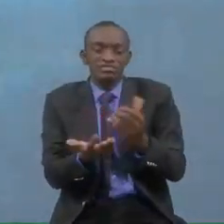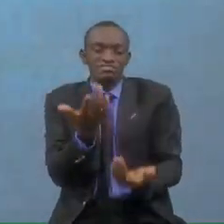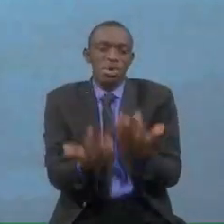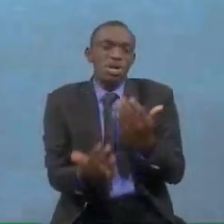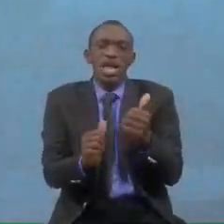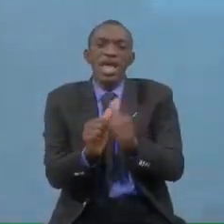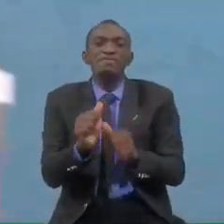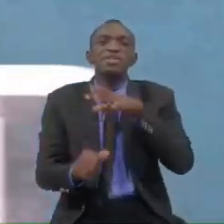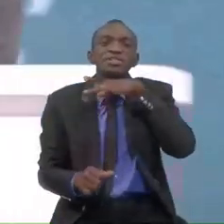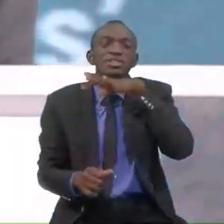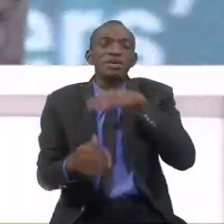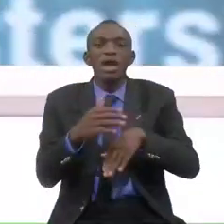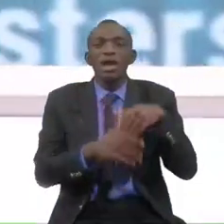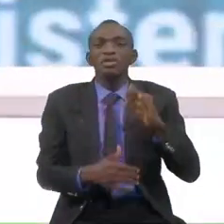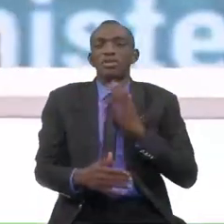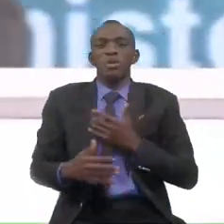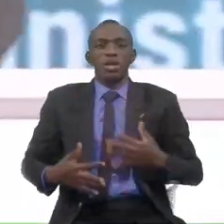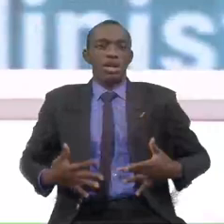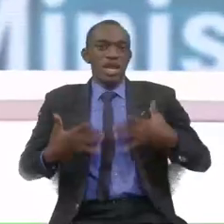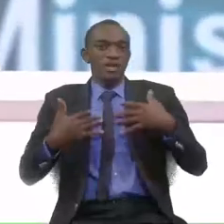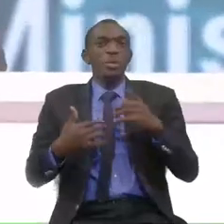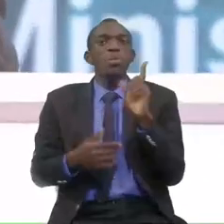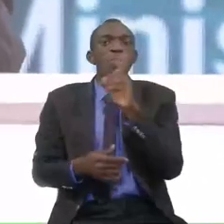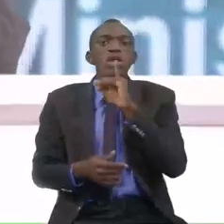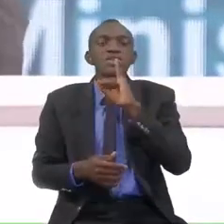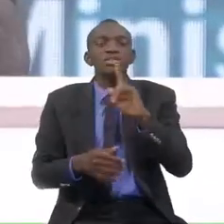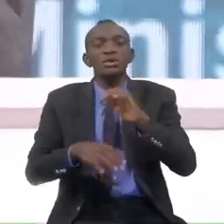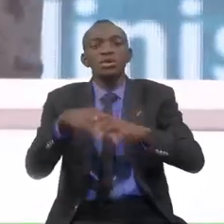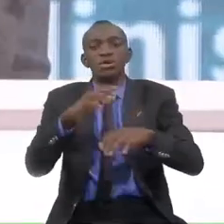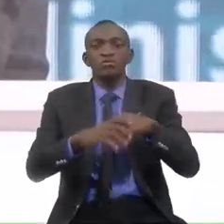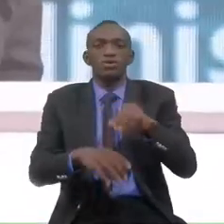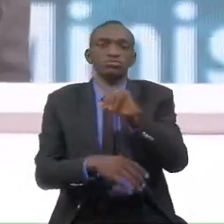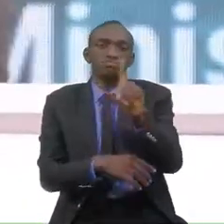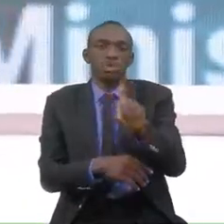vie? Où est la consolation de l'Esprit lorsqu'on est endeuillé,